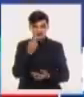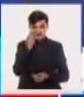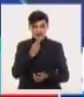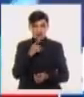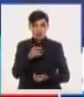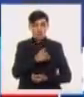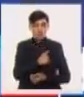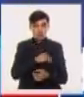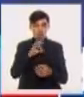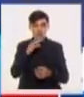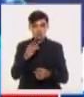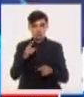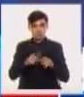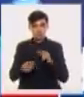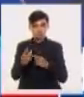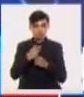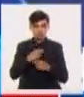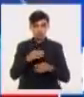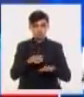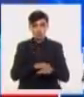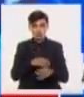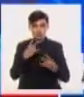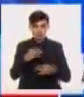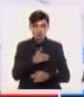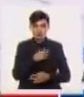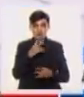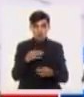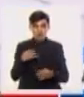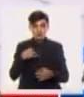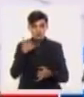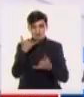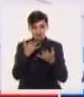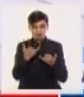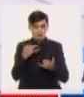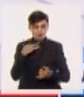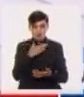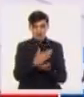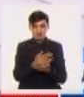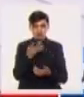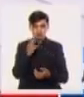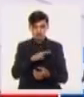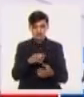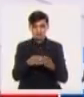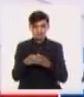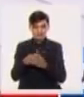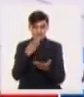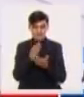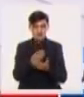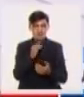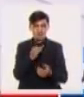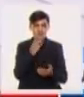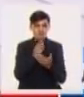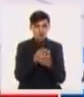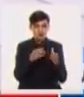он хочет, чтобы скорая помощь приехала незамедлительно. Но я хочу сказать, что вызова у нас подразделяются на 4 категории, и у каждой